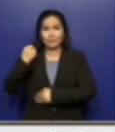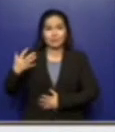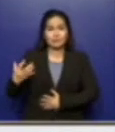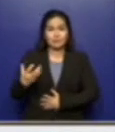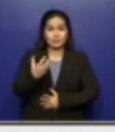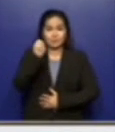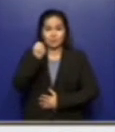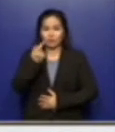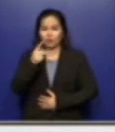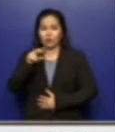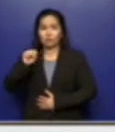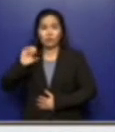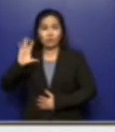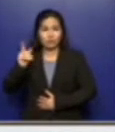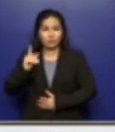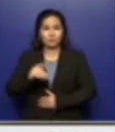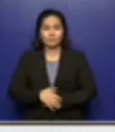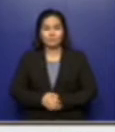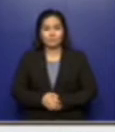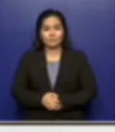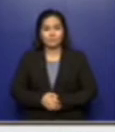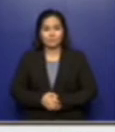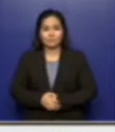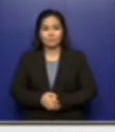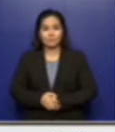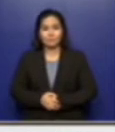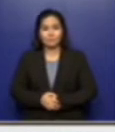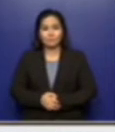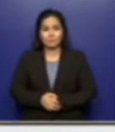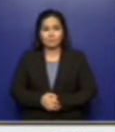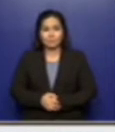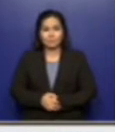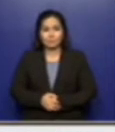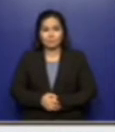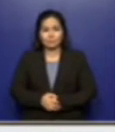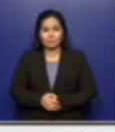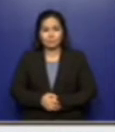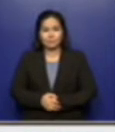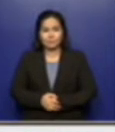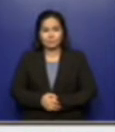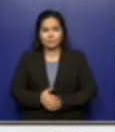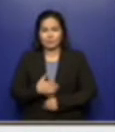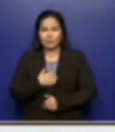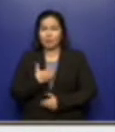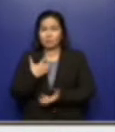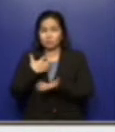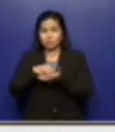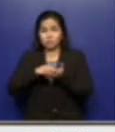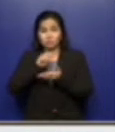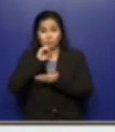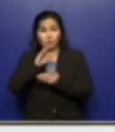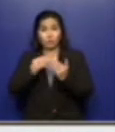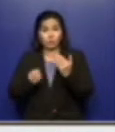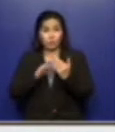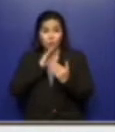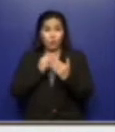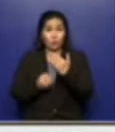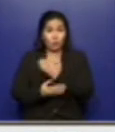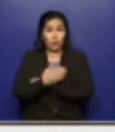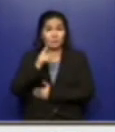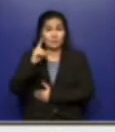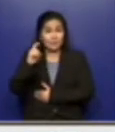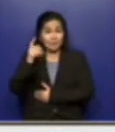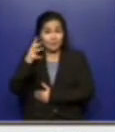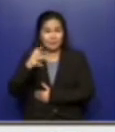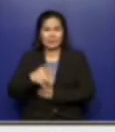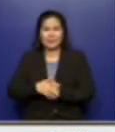าคณะคสช.และท่านประธานคะที่จะต้องขอเรียนว่าอีกนิดนึงว่าถ้าหากว่าโอกาสนั้นที่เราไม่เสียไปท่